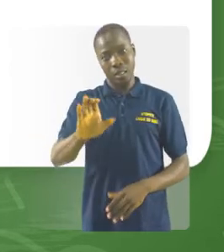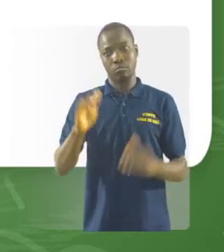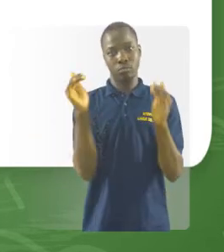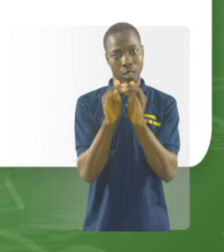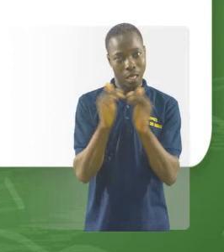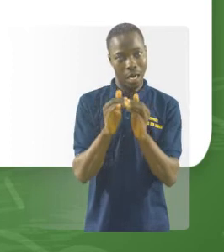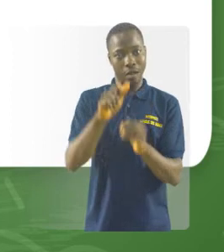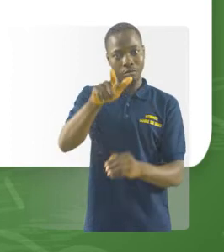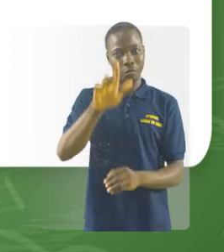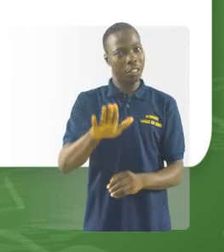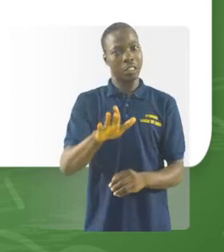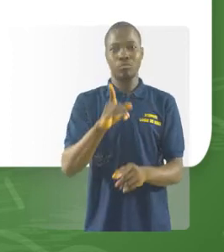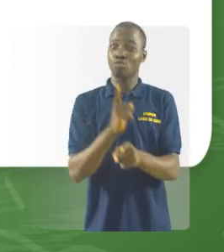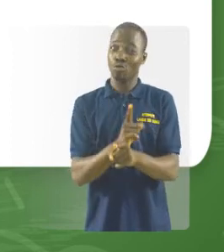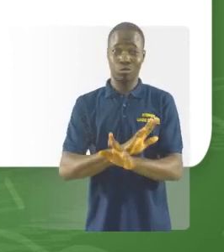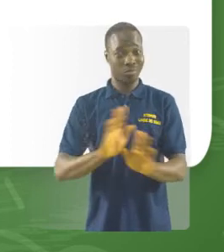égal à 25.